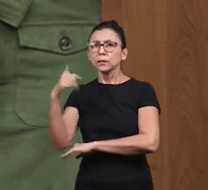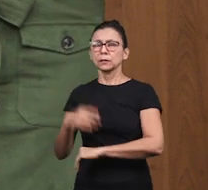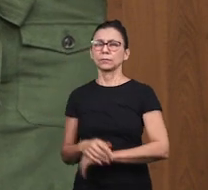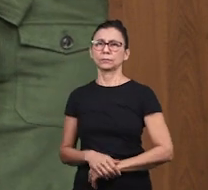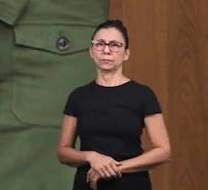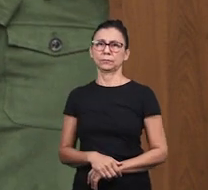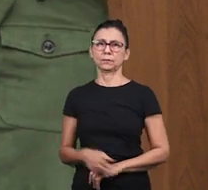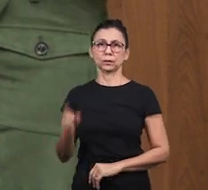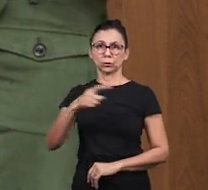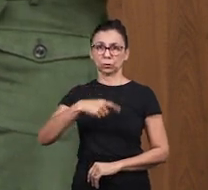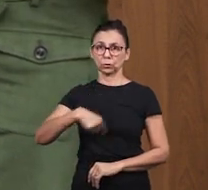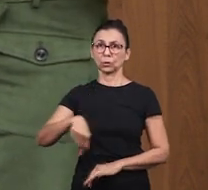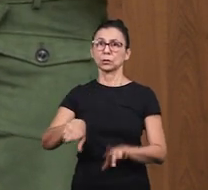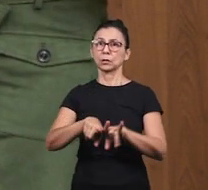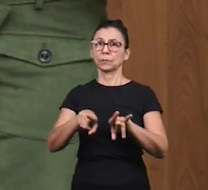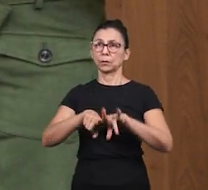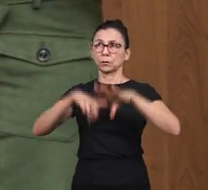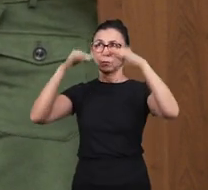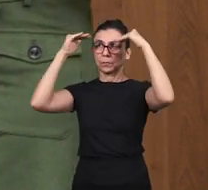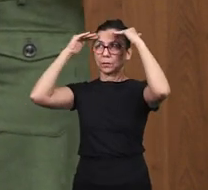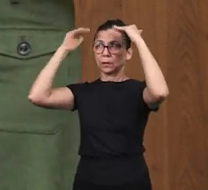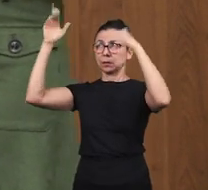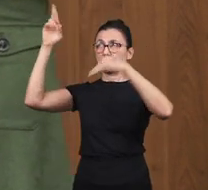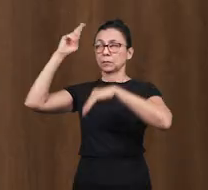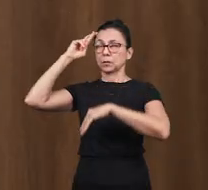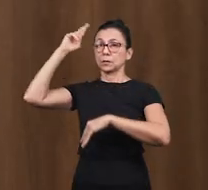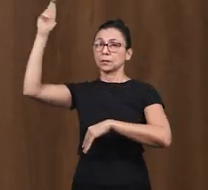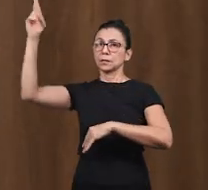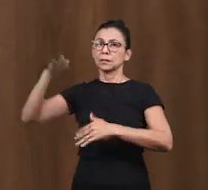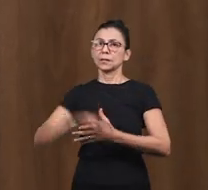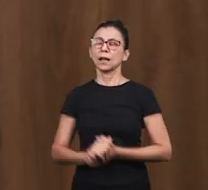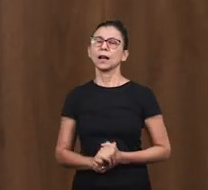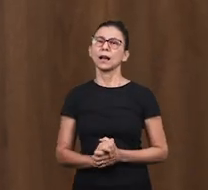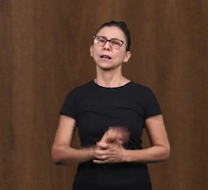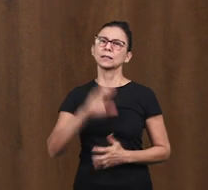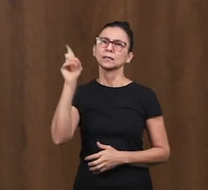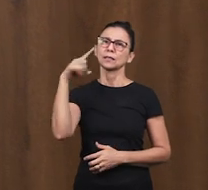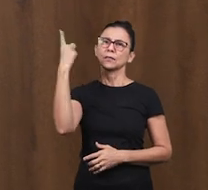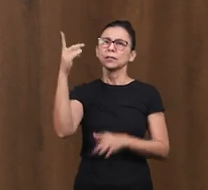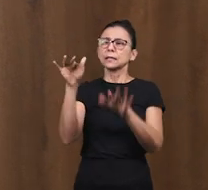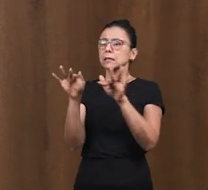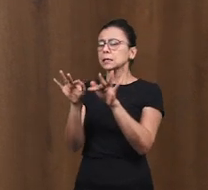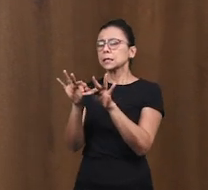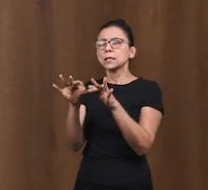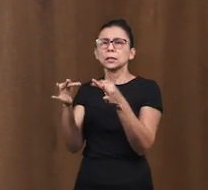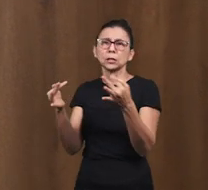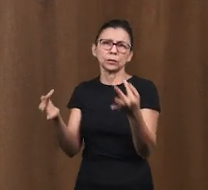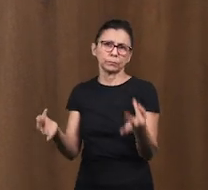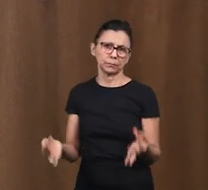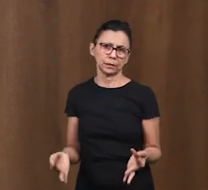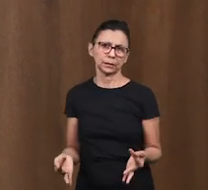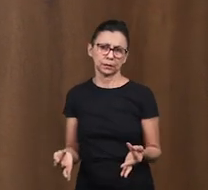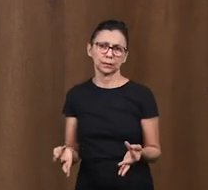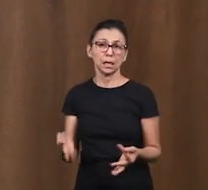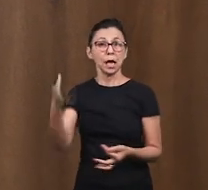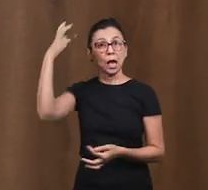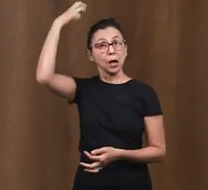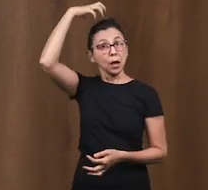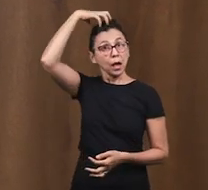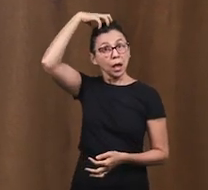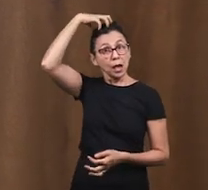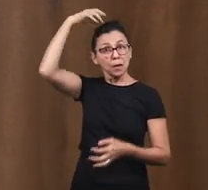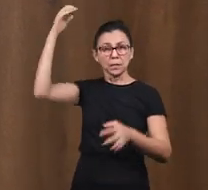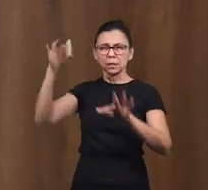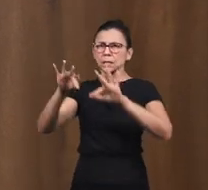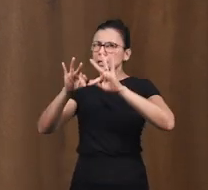sommes fidèles au Seigneur. Et David aussi, en plus de tout, il était humble. Un roi humble, c'est un